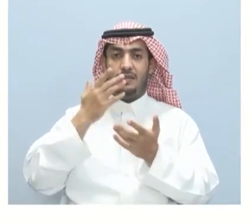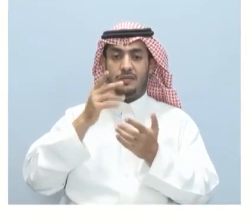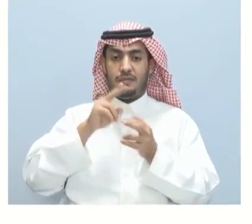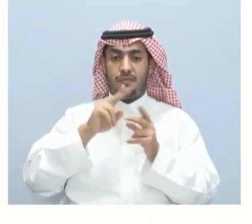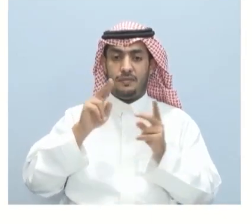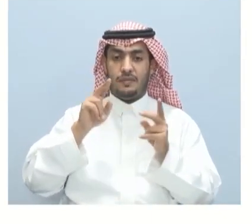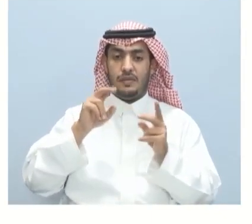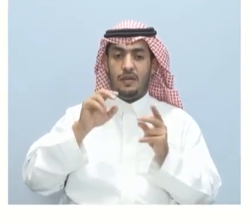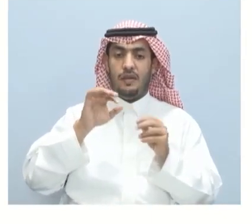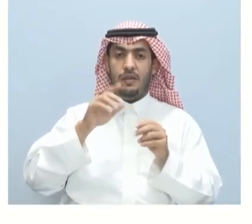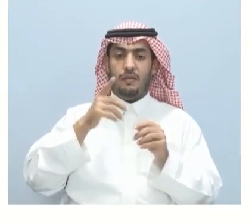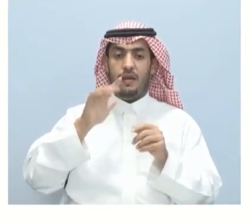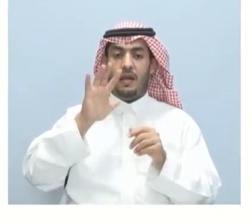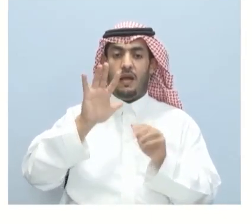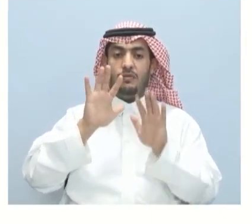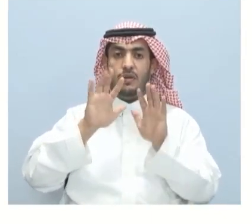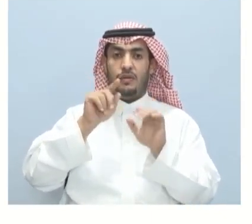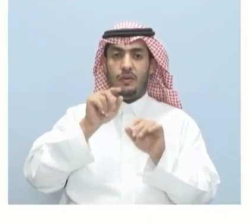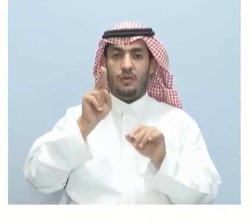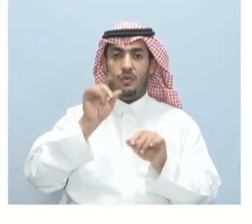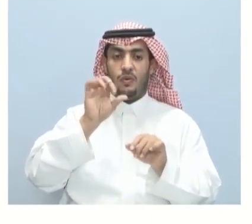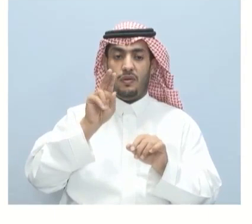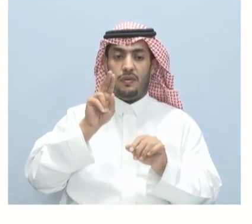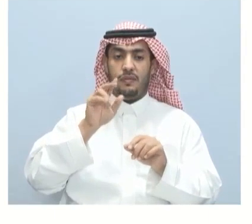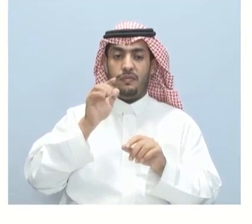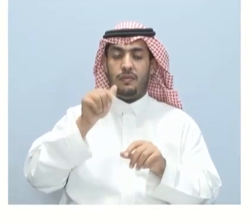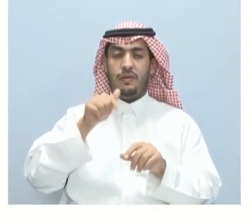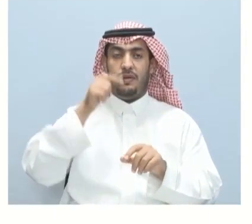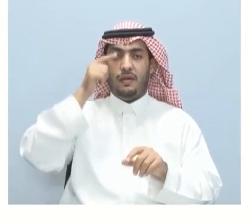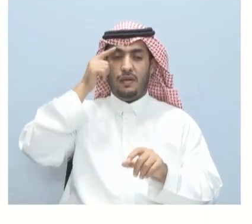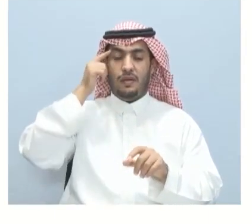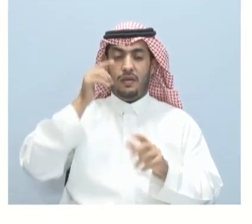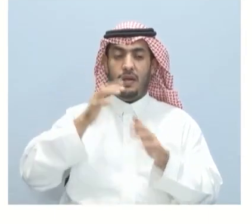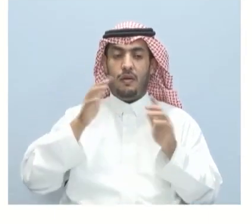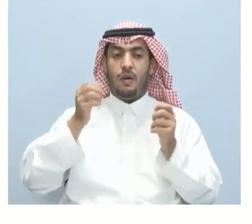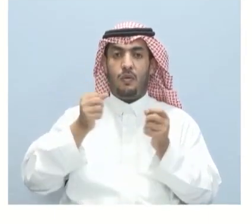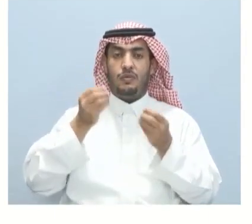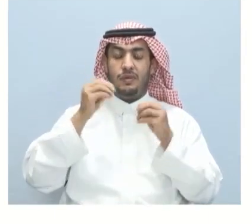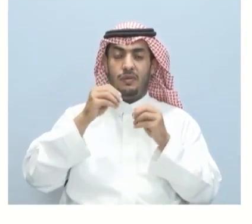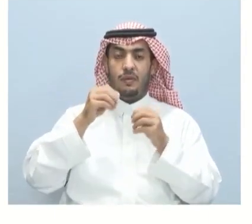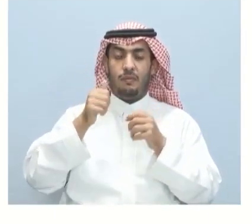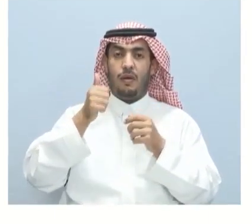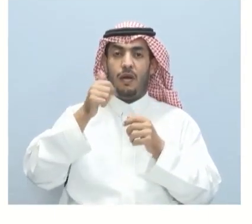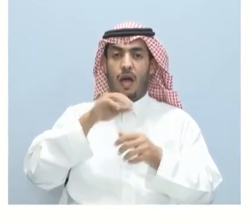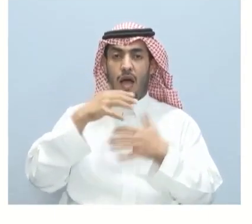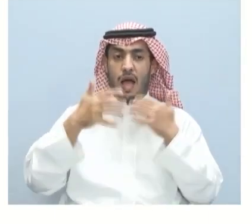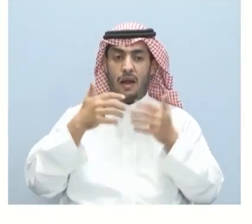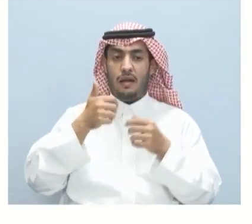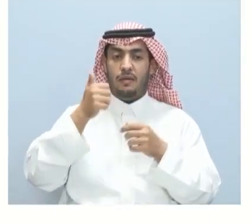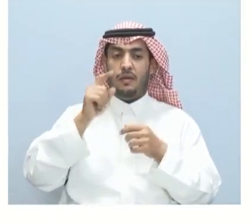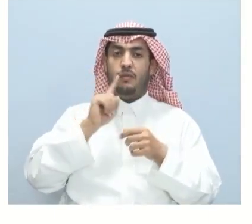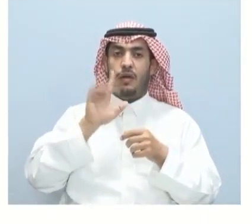عزما مقداره 55 نيوتن في متر في حين كانت اكبر قوه يمكن التاثير بها